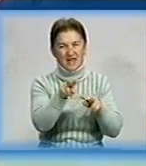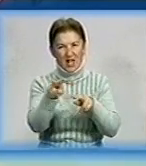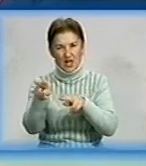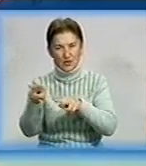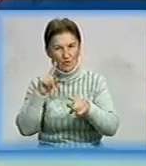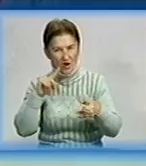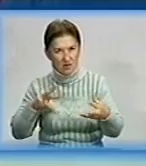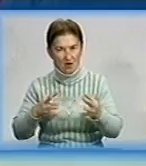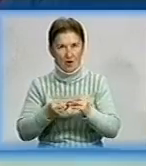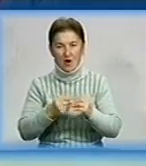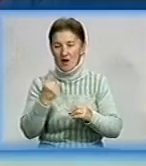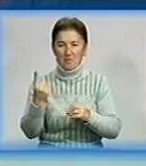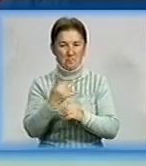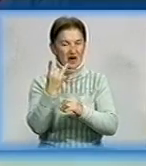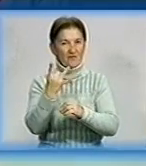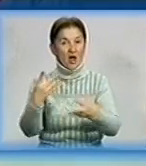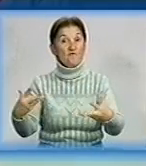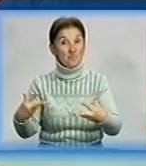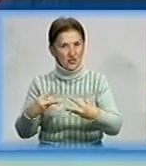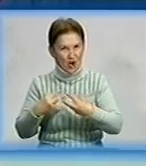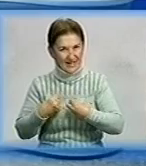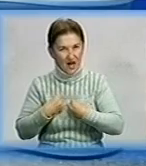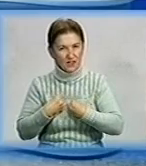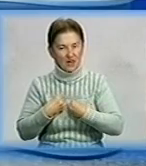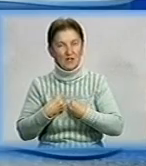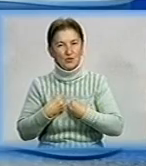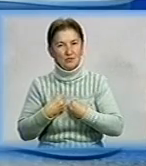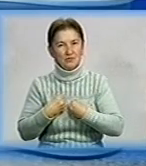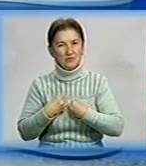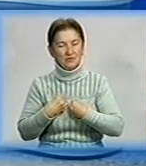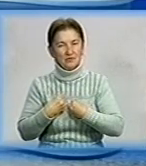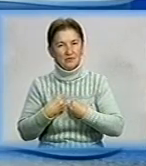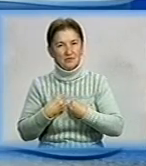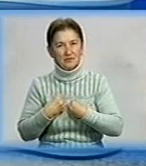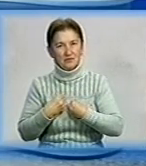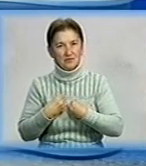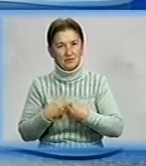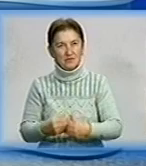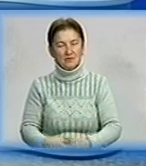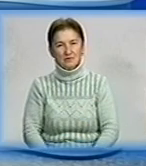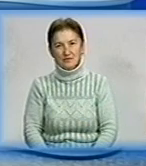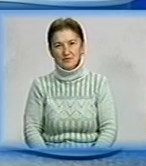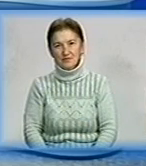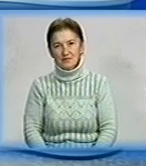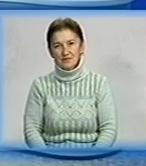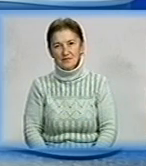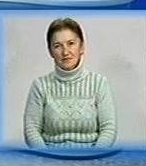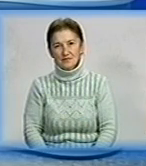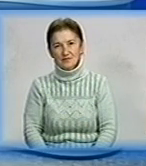впечатление I think there are some things that make me think that this creativity linked